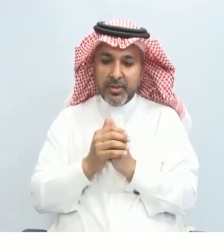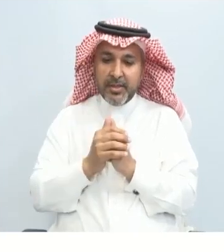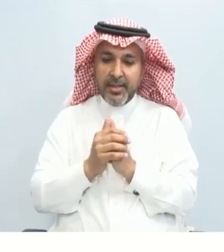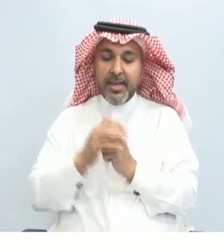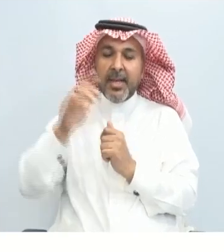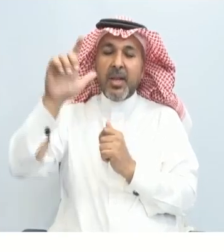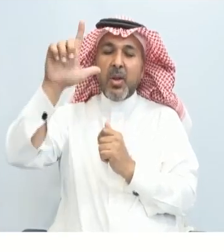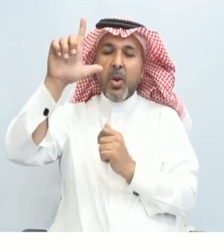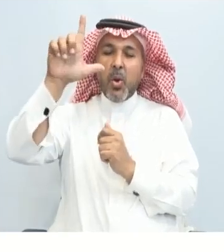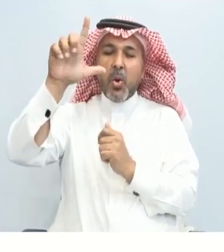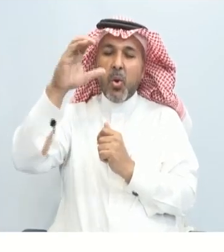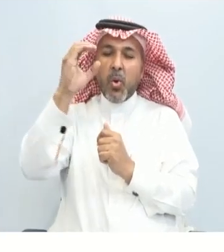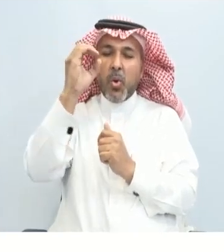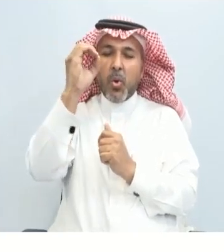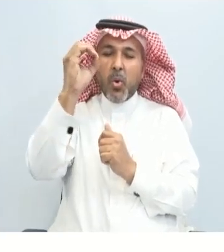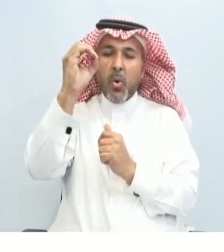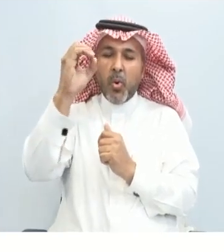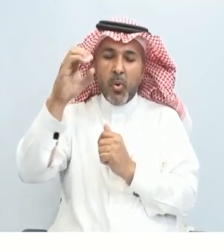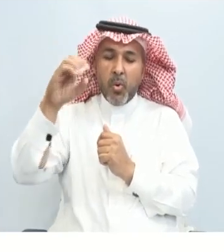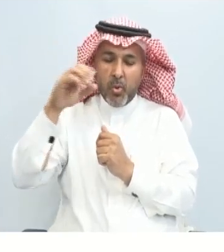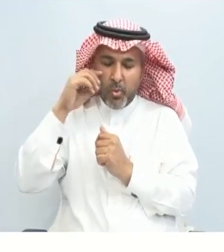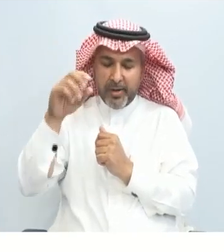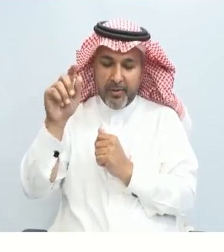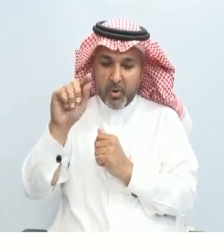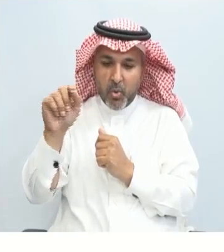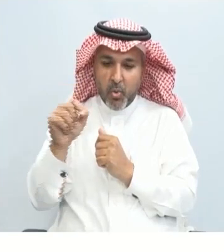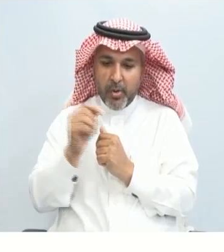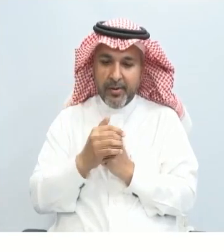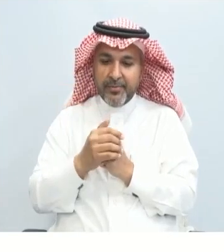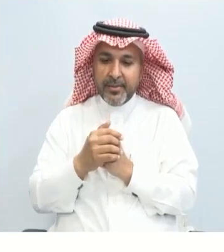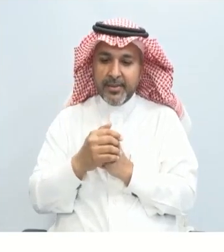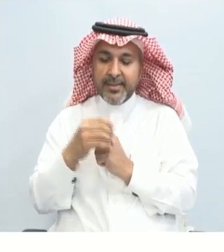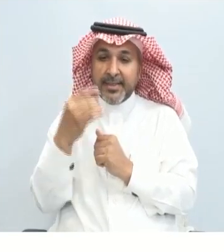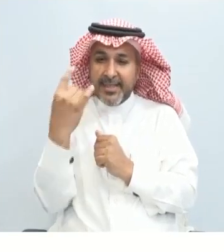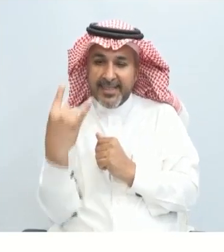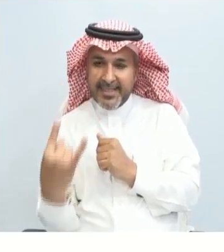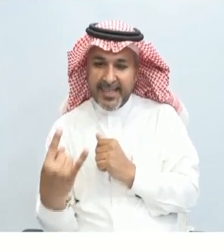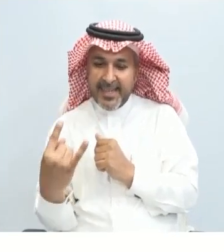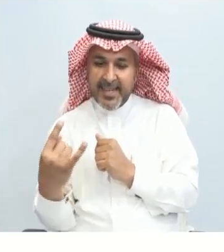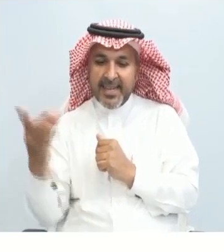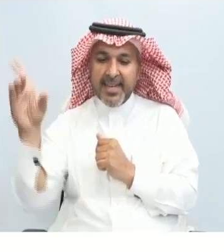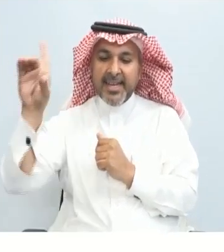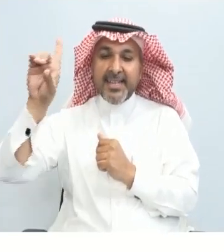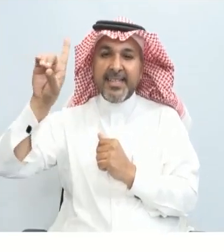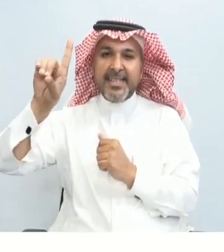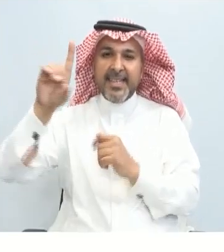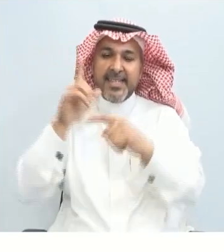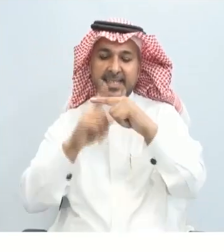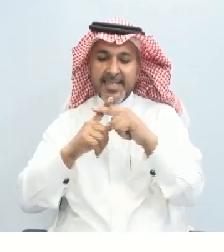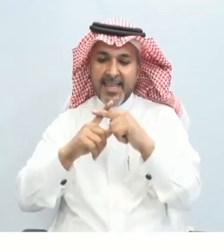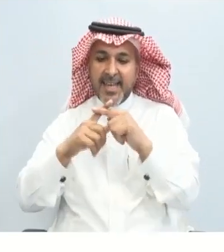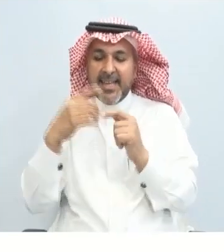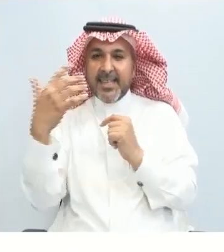وقدرته التدميريه والفئه اف س هي الفئه التي تكون اشد الاعاصير تدميرا حمان الله واياكم